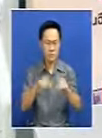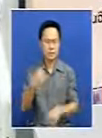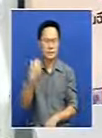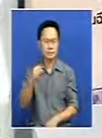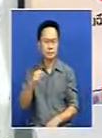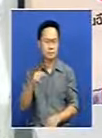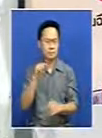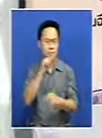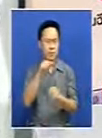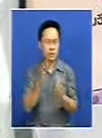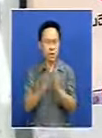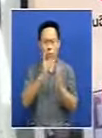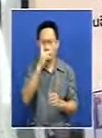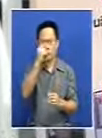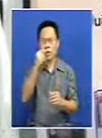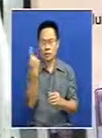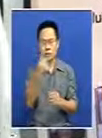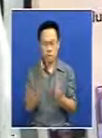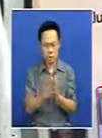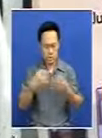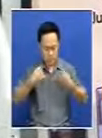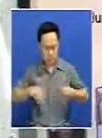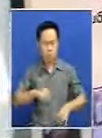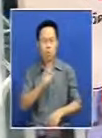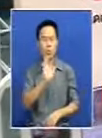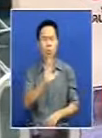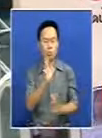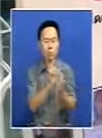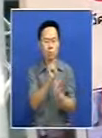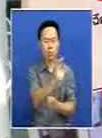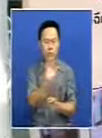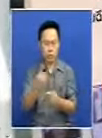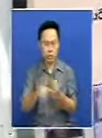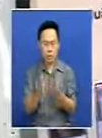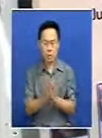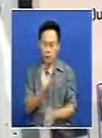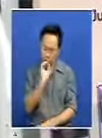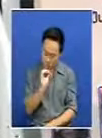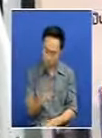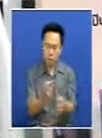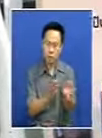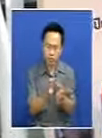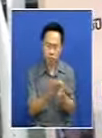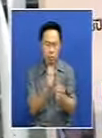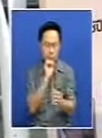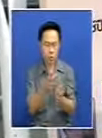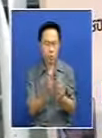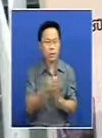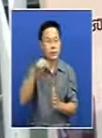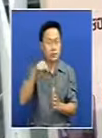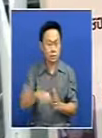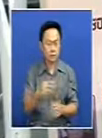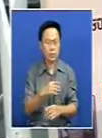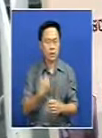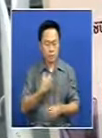าะที่เขาแต่งตัวตามสบายของเขาอะค่ะ แล้วเรามีวิธีการรับมือยังไงคะ เราอะค่ะเน้นย้ำอะค่ะว่างานนี้เ